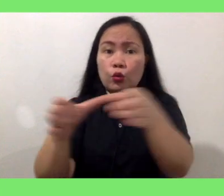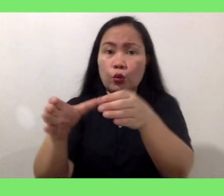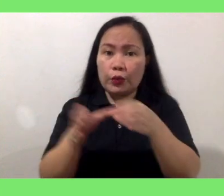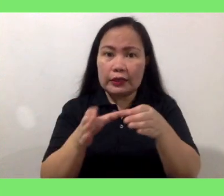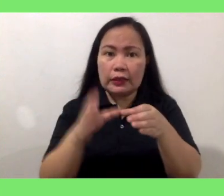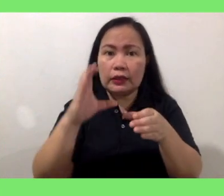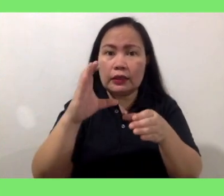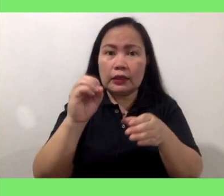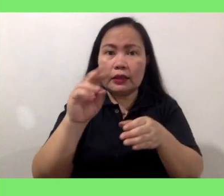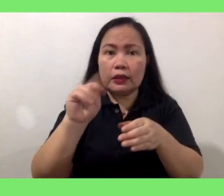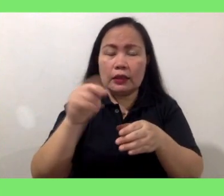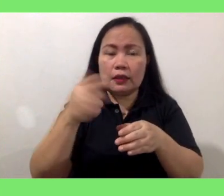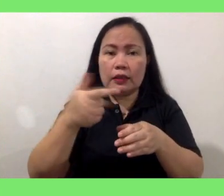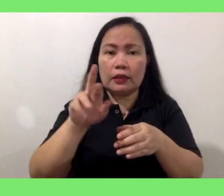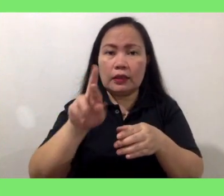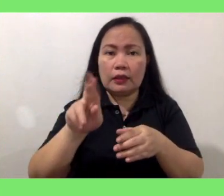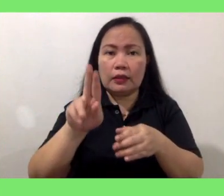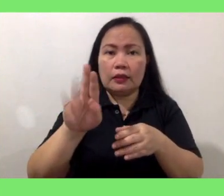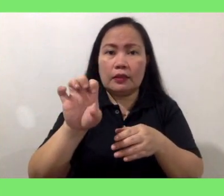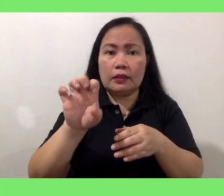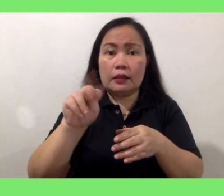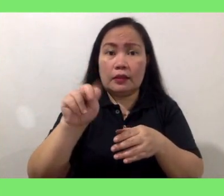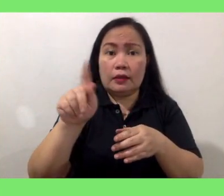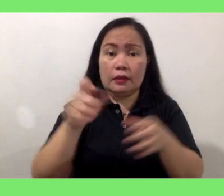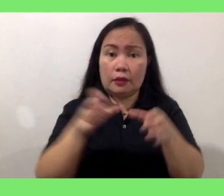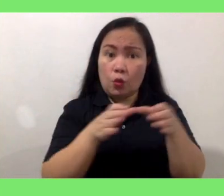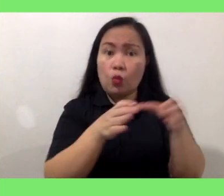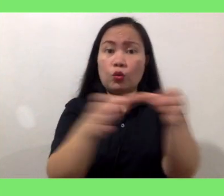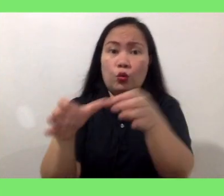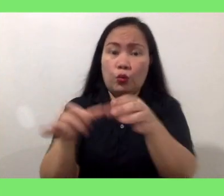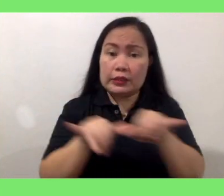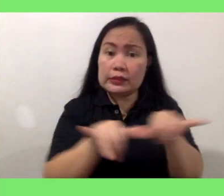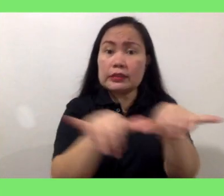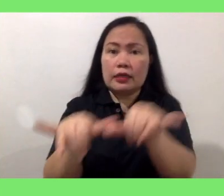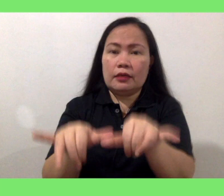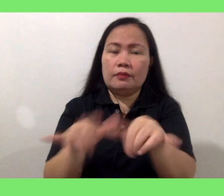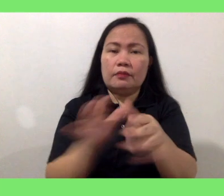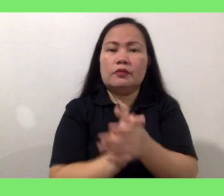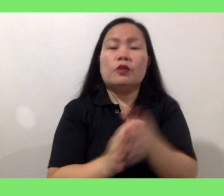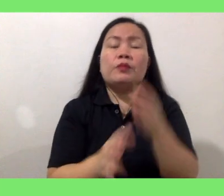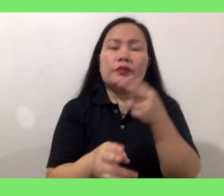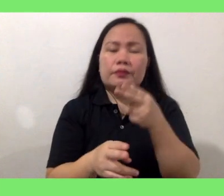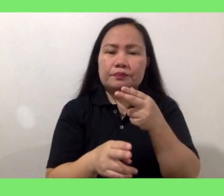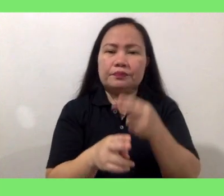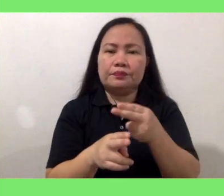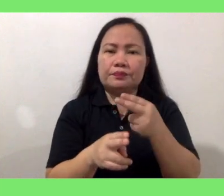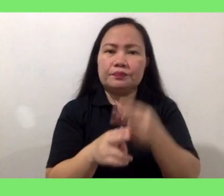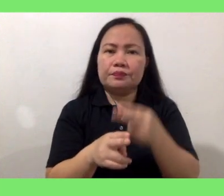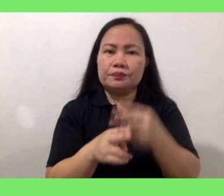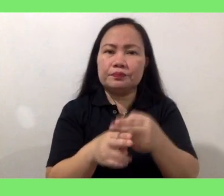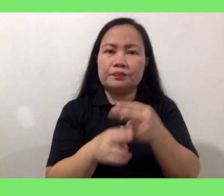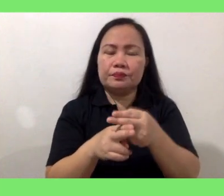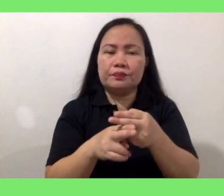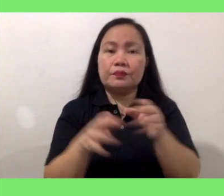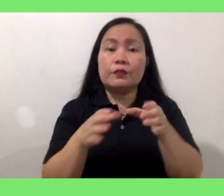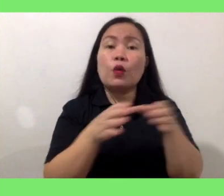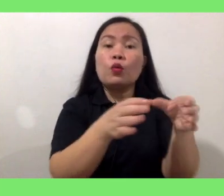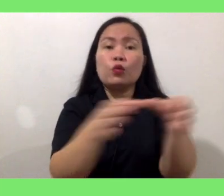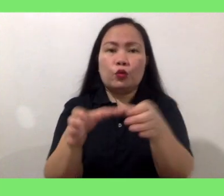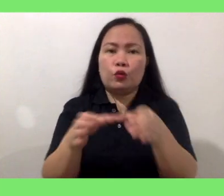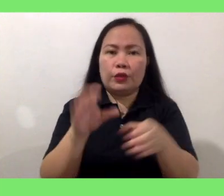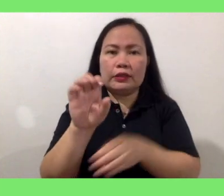since same measure ito and they are equal, therefore, they are congruent segments. So,